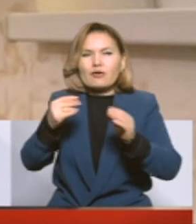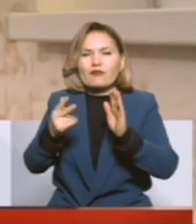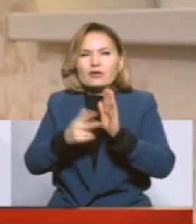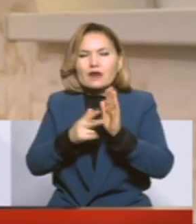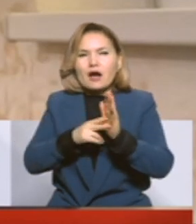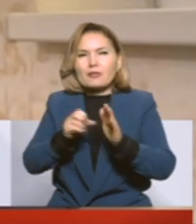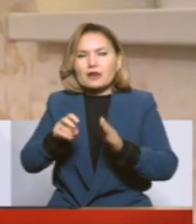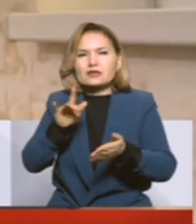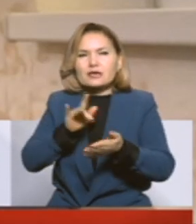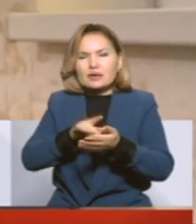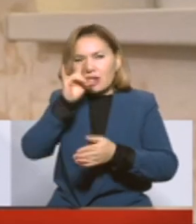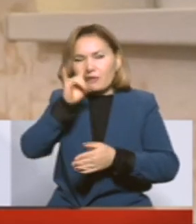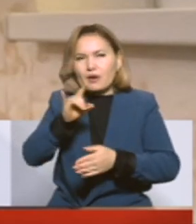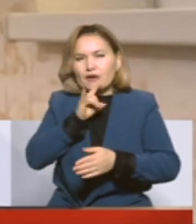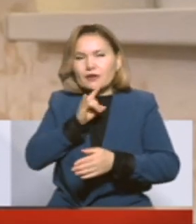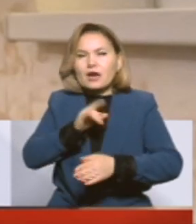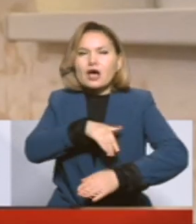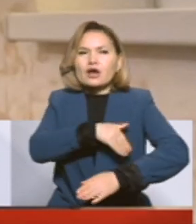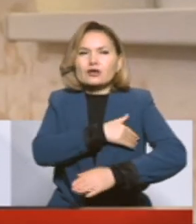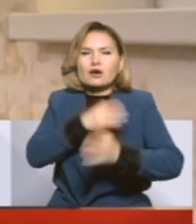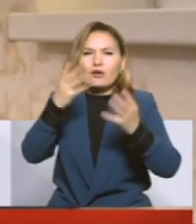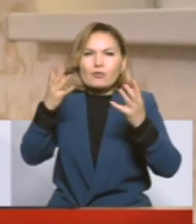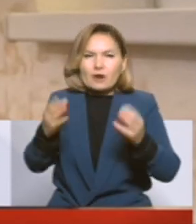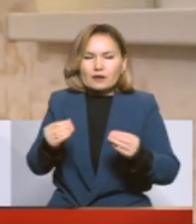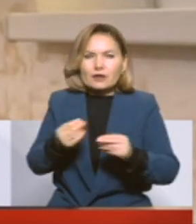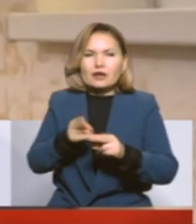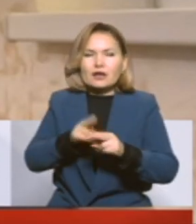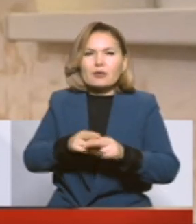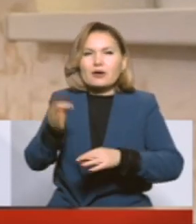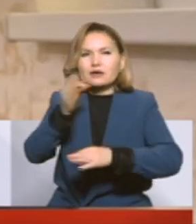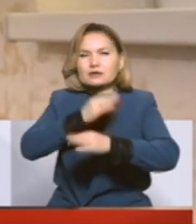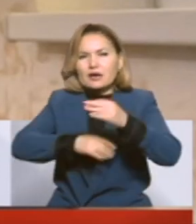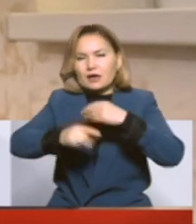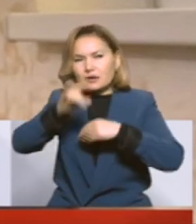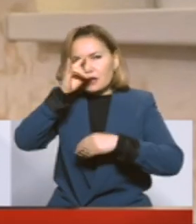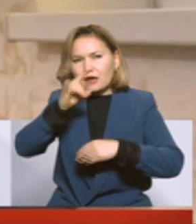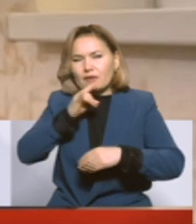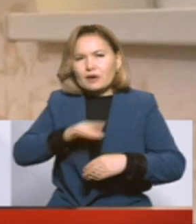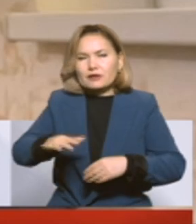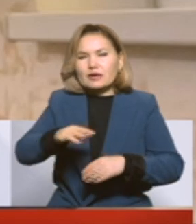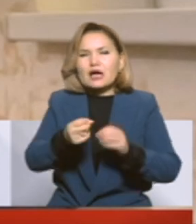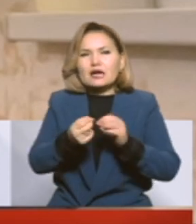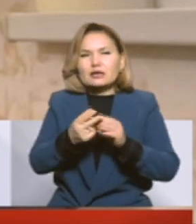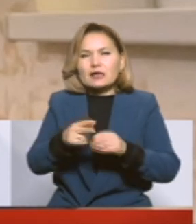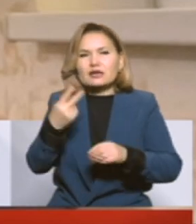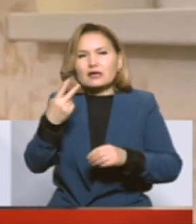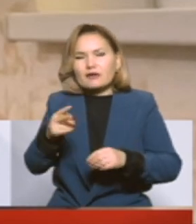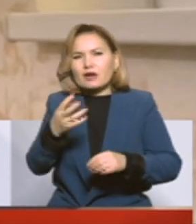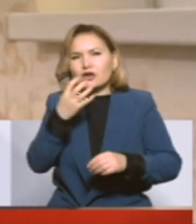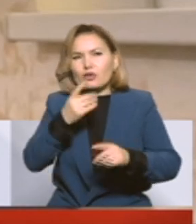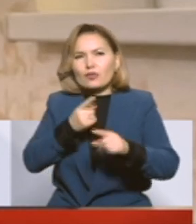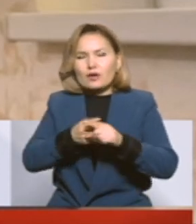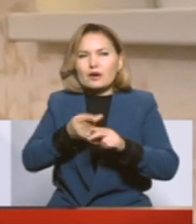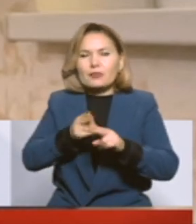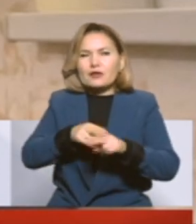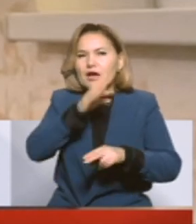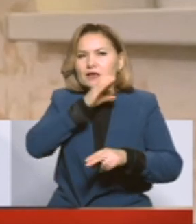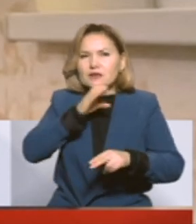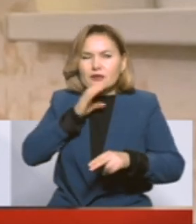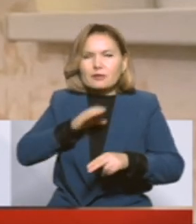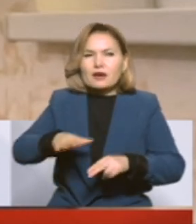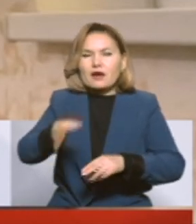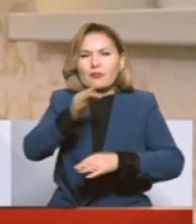центре Казахстана. Температура воздуха днем ожидается на западе и востоке страны 13-20 градусов тепла, на северо-западе и